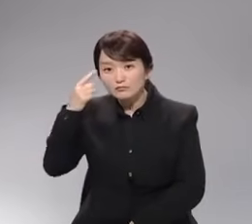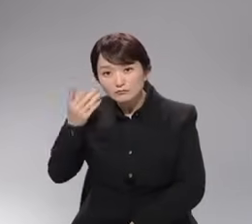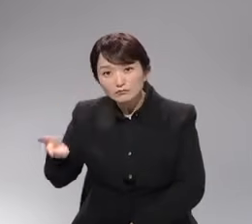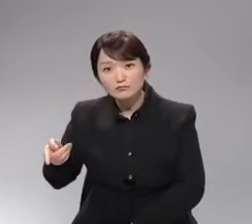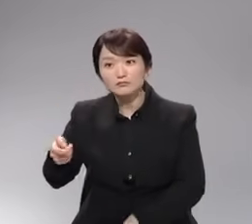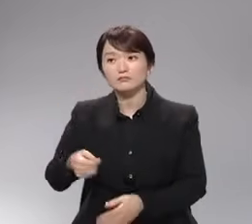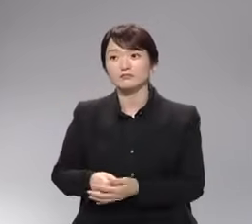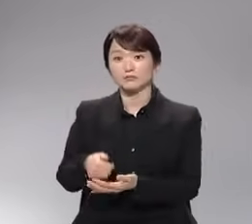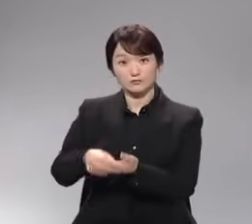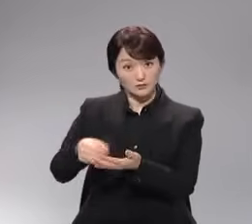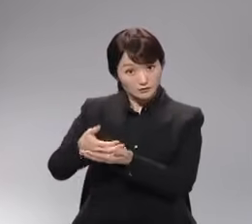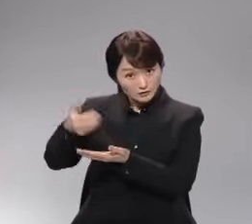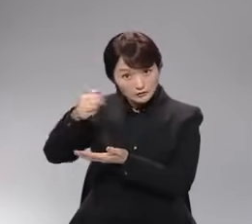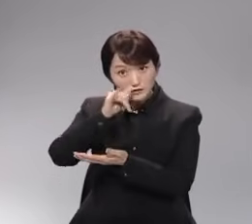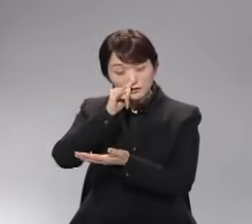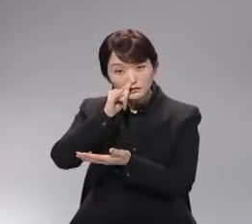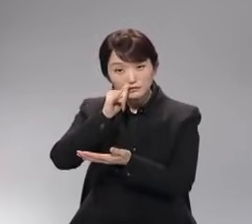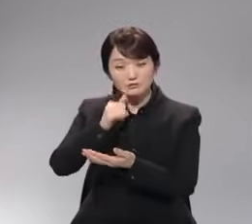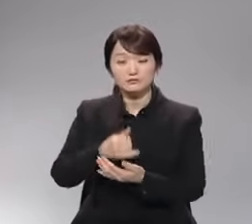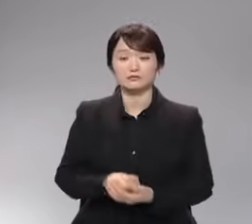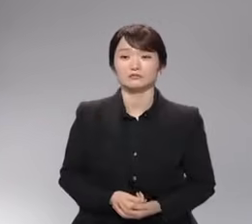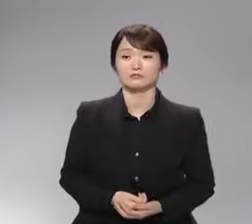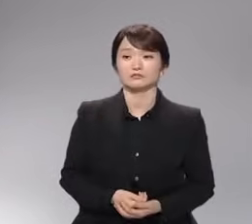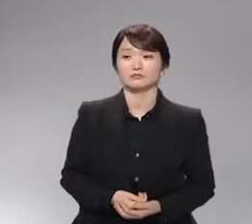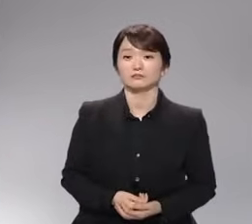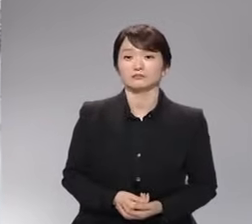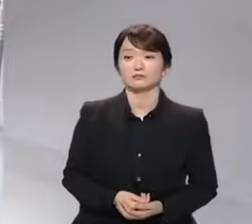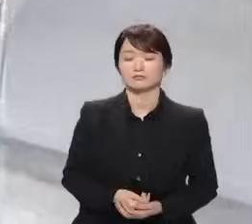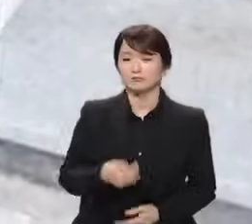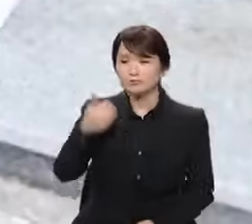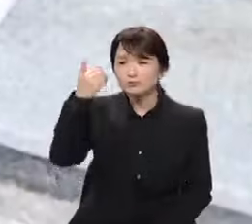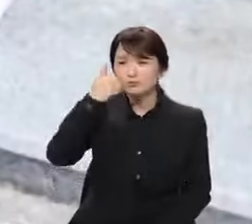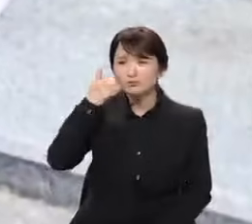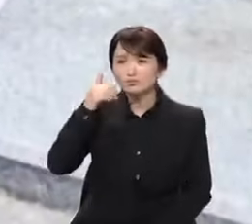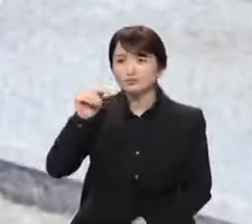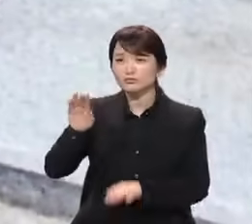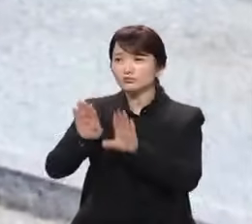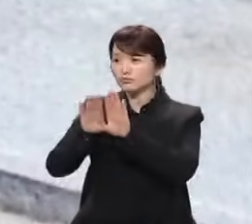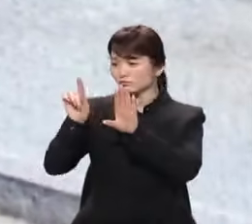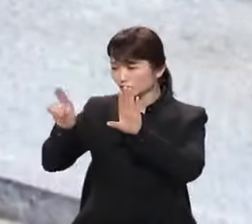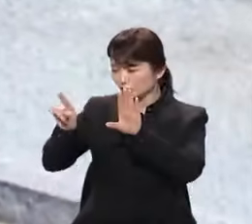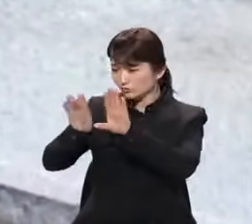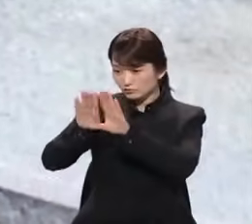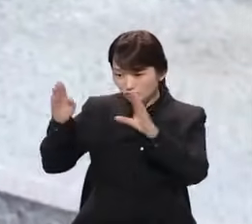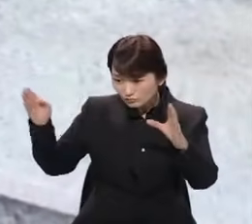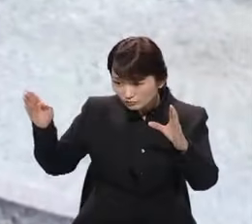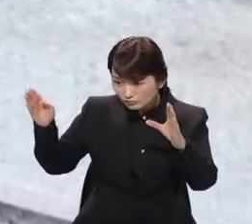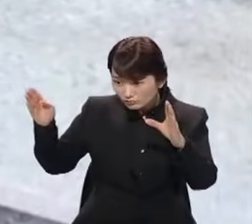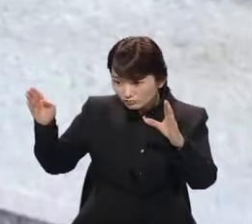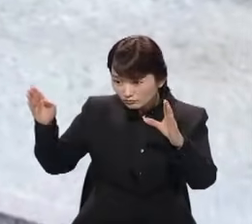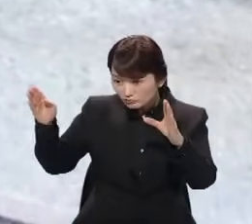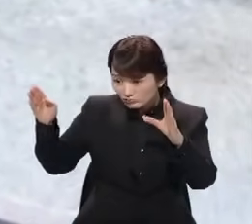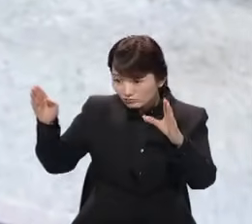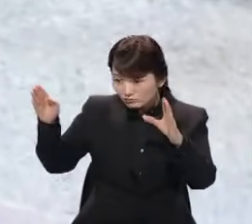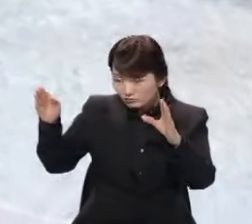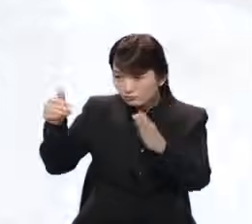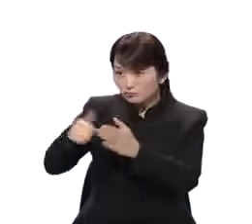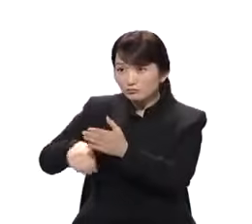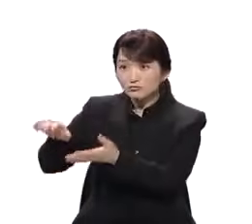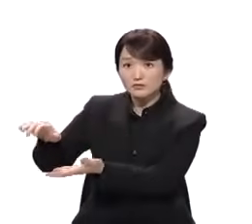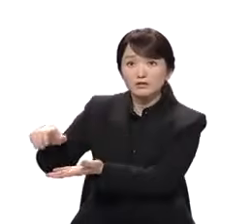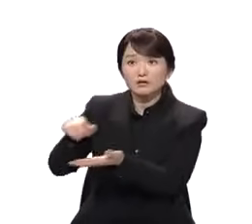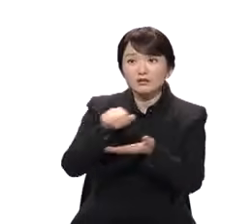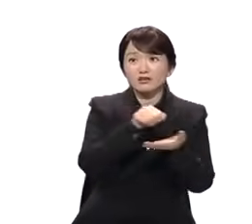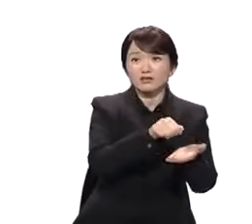이게 물건 혹시 가져가신 분 있냐요? 라고 물어봤겠죠. 그랬더니 아니 누가 벨 눌러서 대문 열어줬더니 와서 가져갔어요. 알고